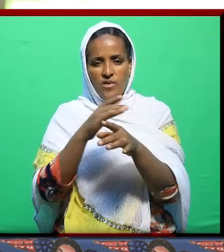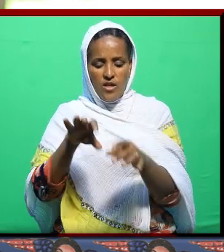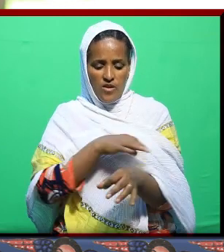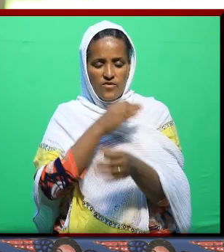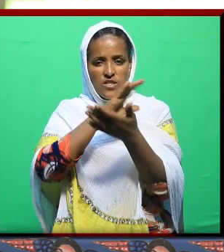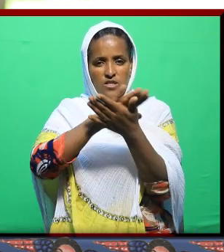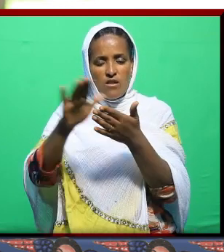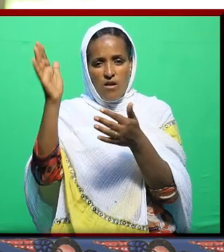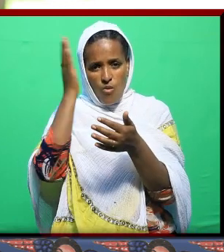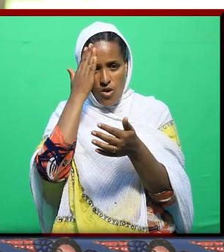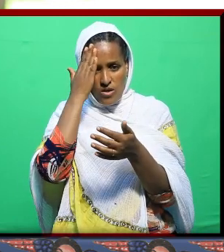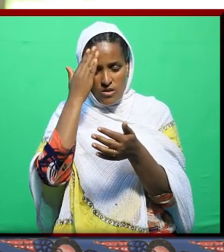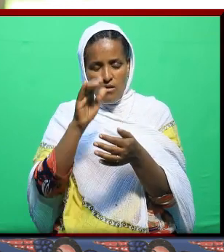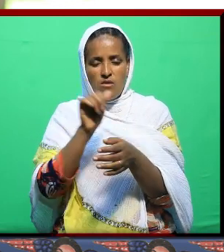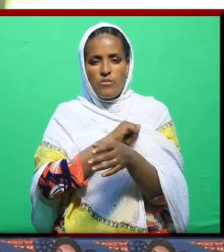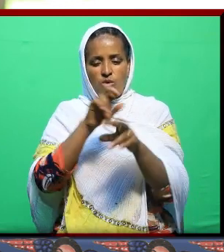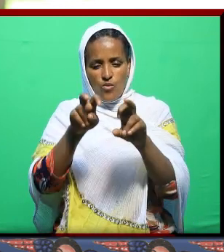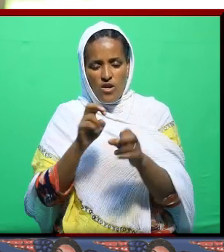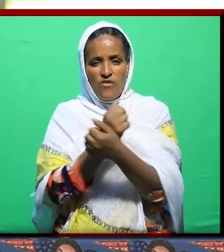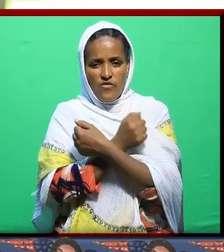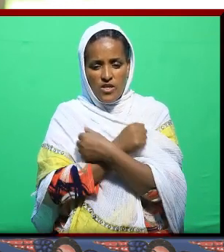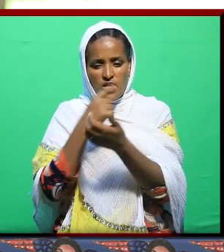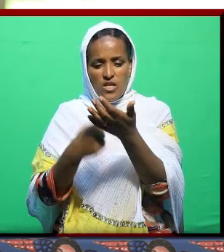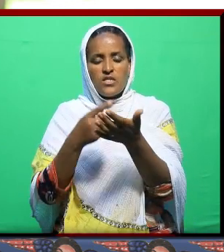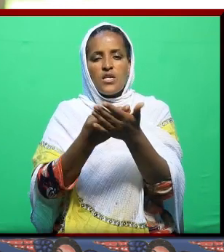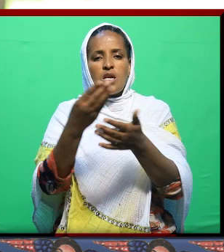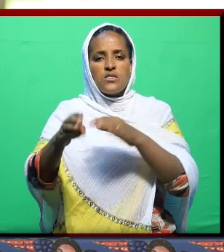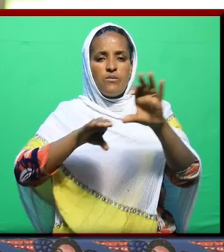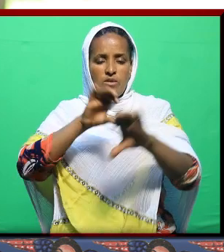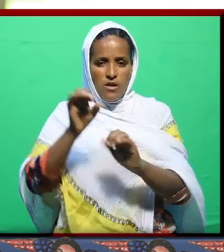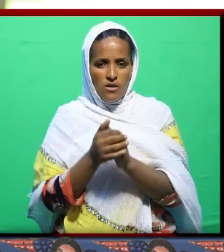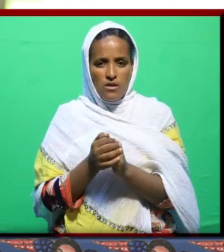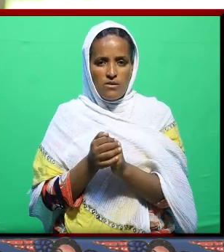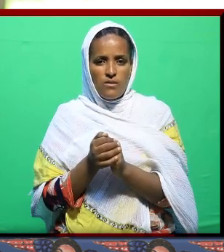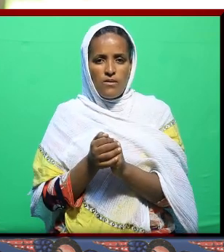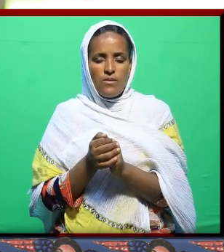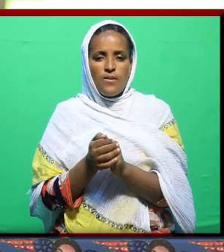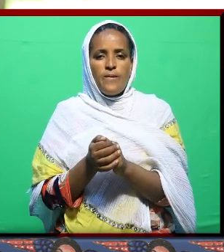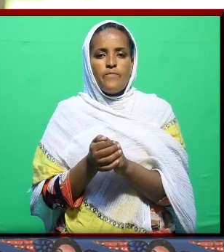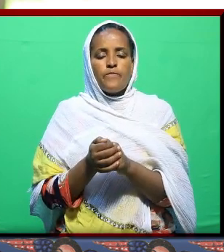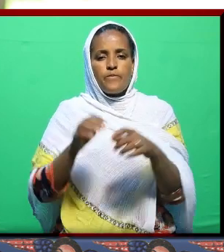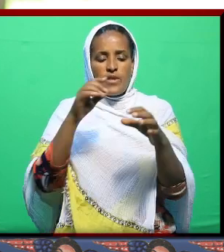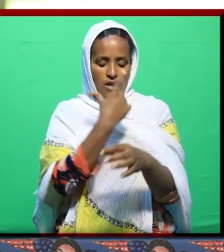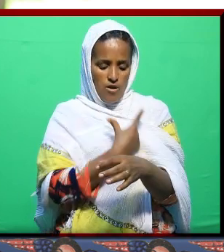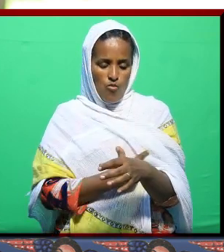የነፍሳችን ንጽህና ከታወቀ በኋላ አንብን፣ ሁሰትን፣ ኩነኔን፣ ፍቅርን እኒን ገንዘብ እናደርጋለን።